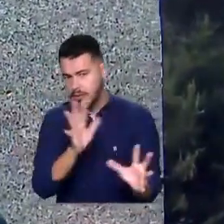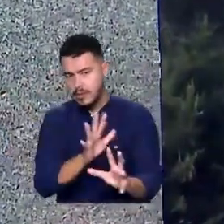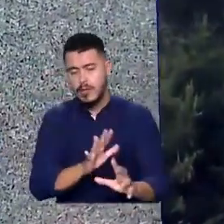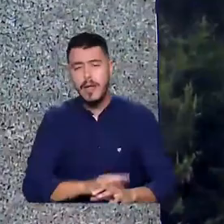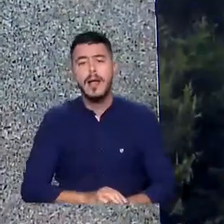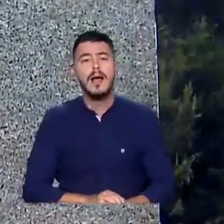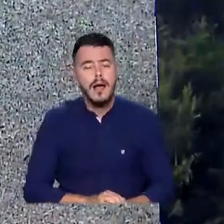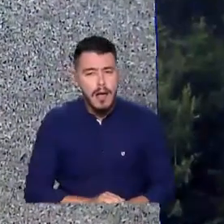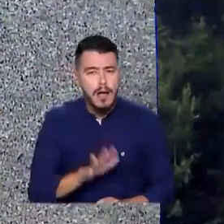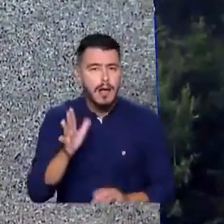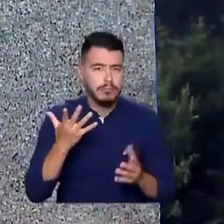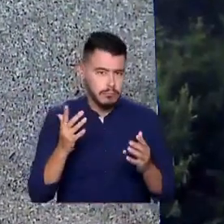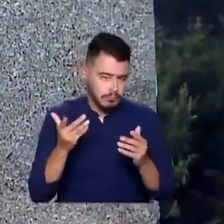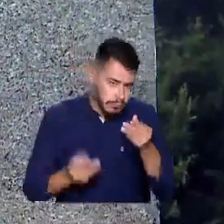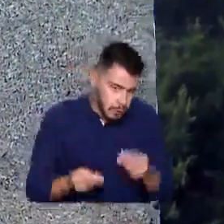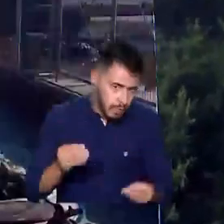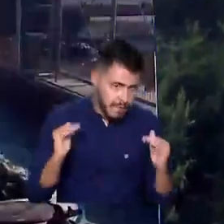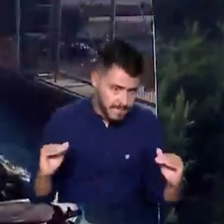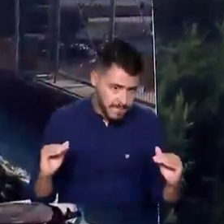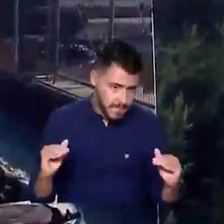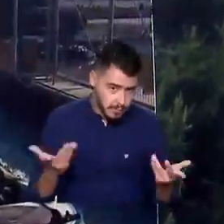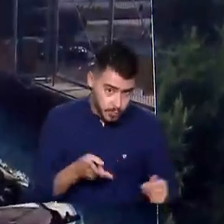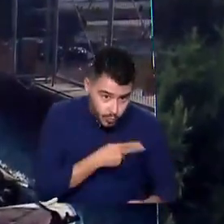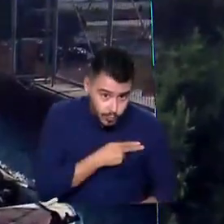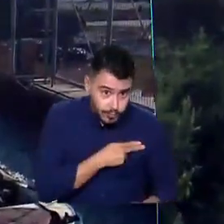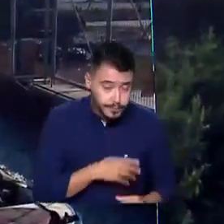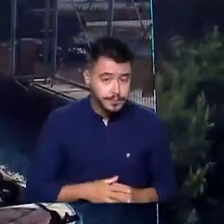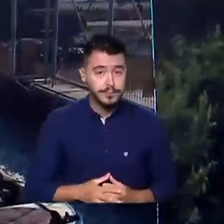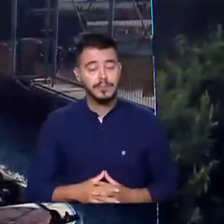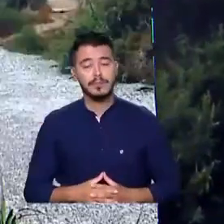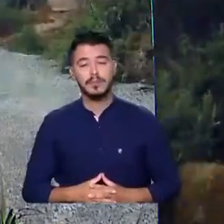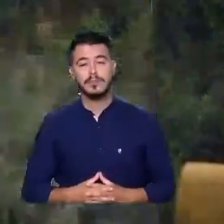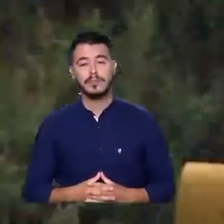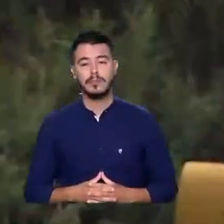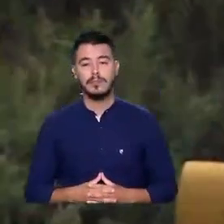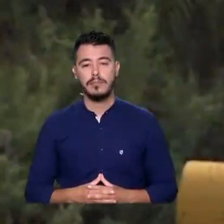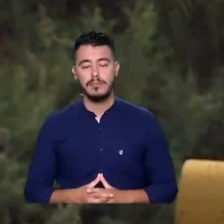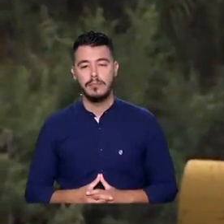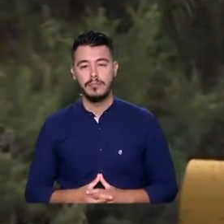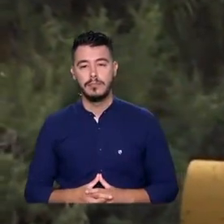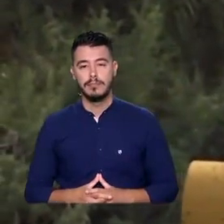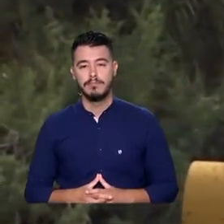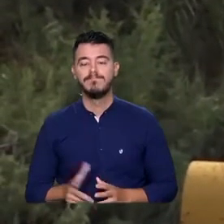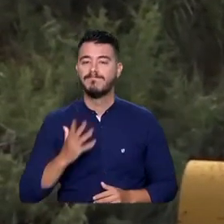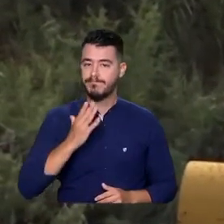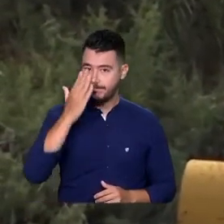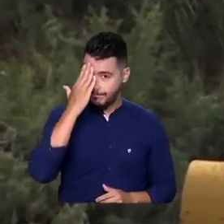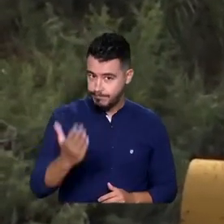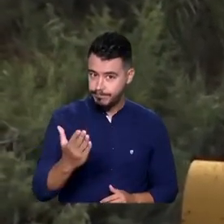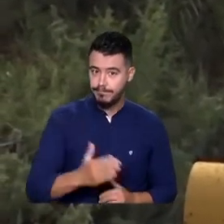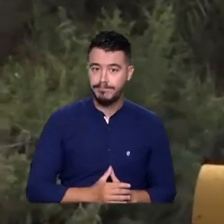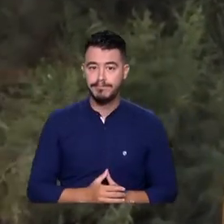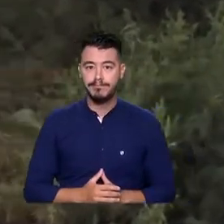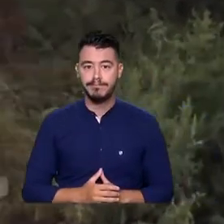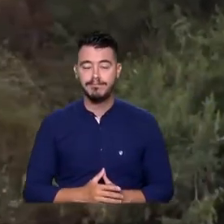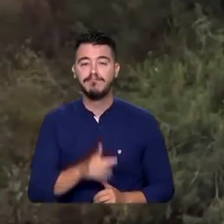παραμένει ακραία προβληματική. Για πες μας, Ελένη. Καλησπέρα Νίκο. Να πούμε ότι είμαστε